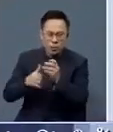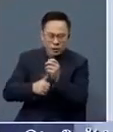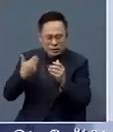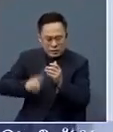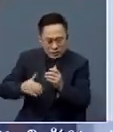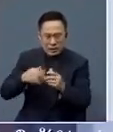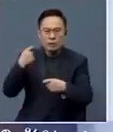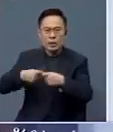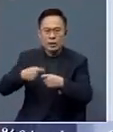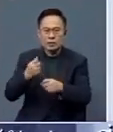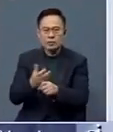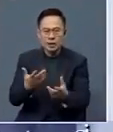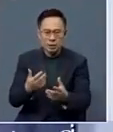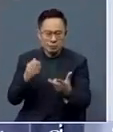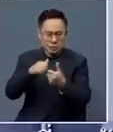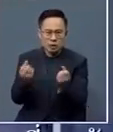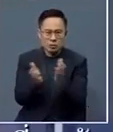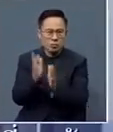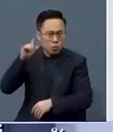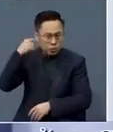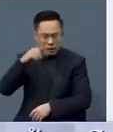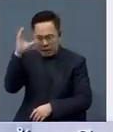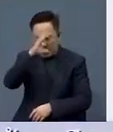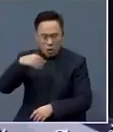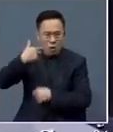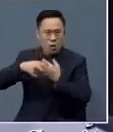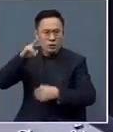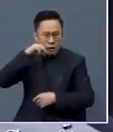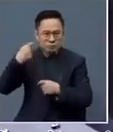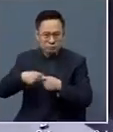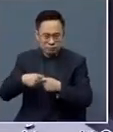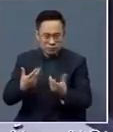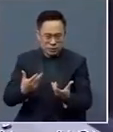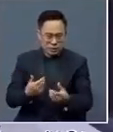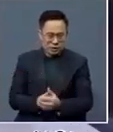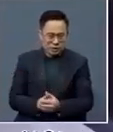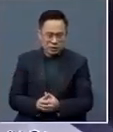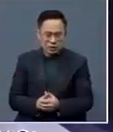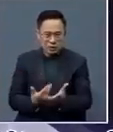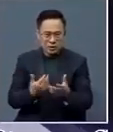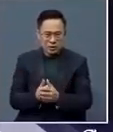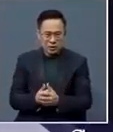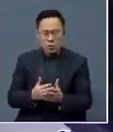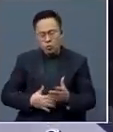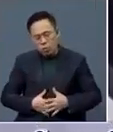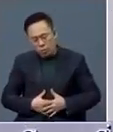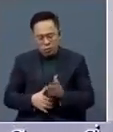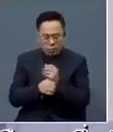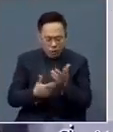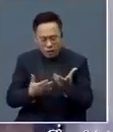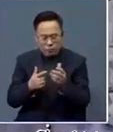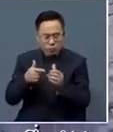ค่ะเวลาติดอยู่บนท้องถนนนานๆแล้วผู้หญิงเนี่ยนะคะคุณผู้ชมกับเรื่องห้องน้ำเนี่ยถือว่าเป็นชะตากรรมที่ไม่มีใครอยากจะเผชิญเล